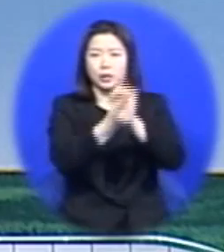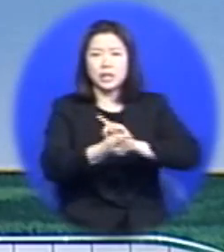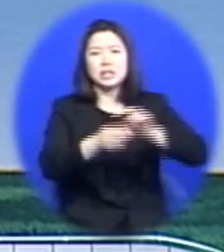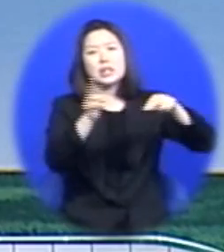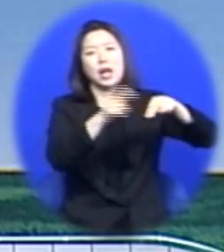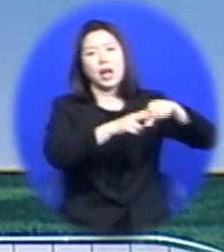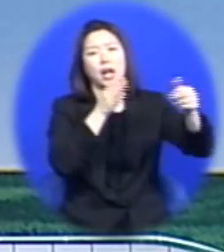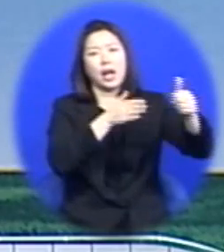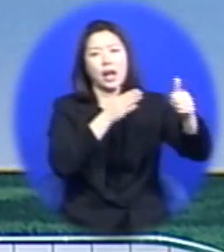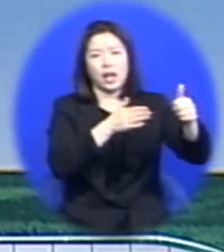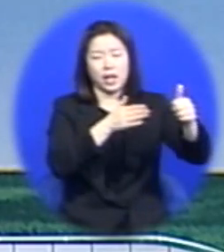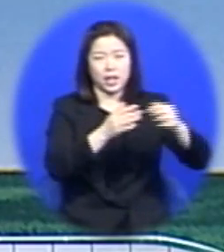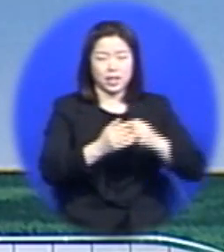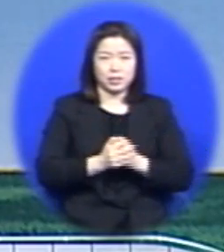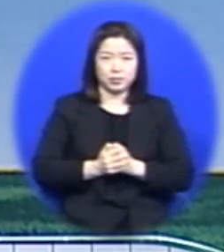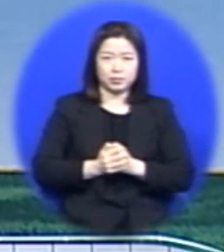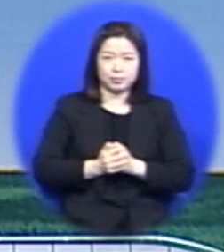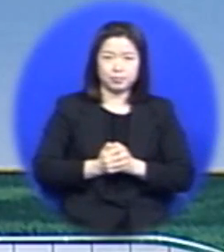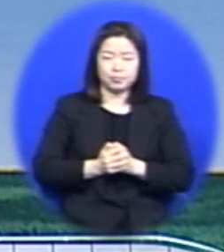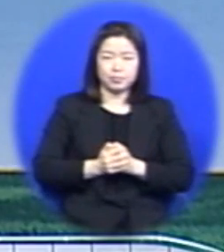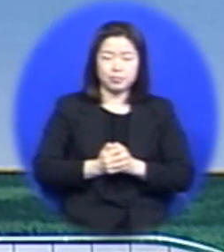맞아줘요.